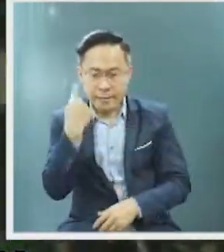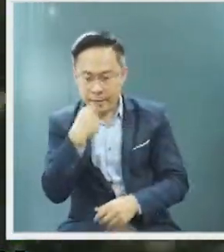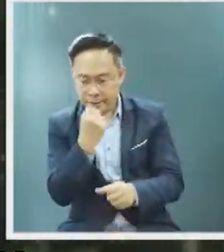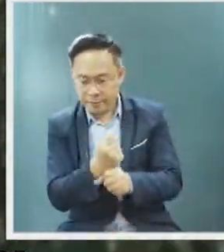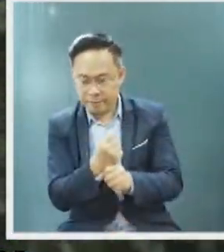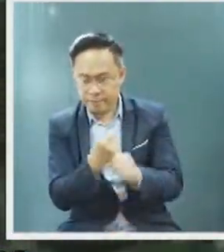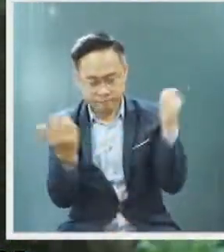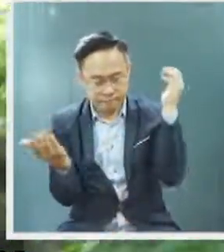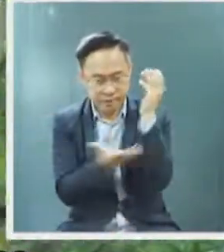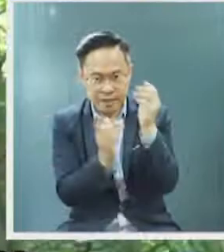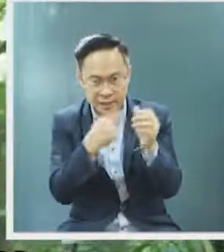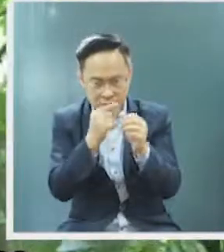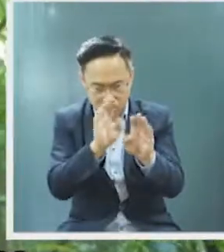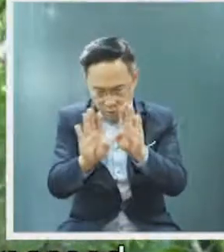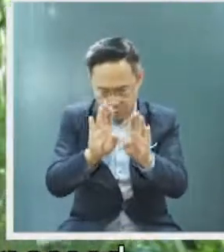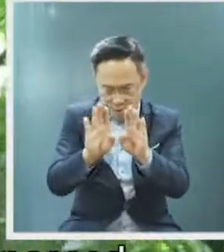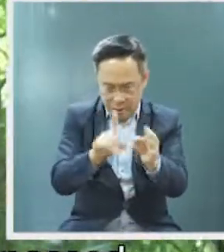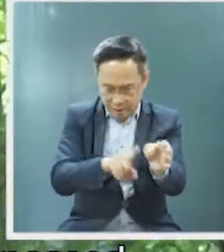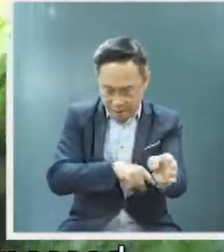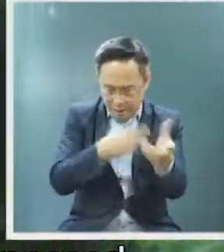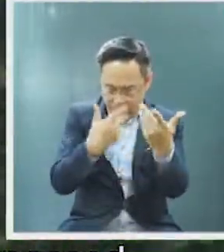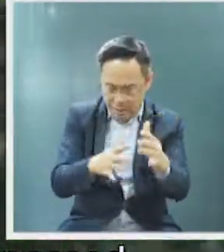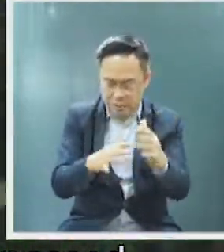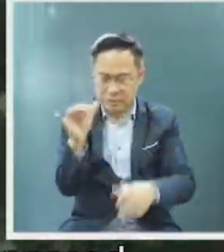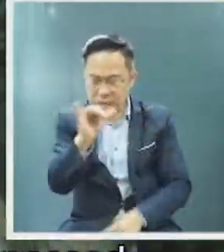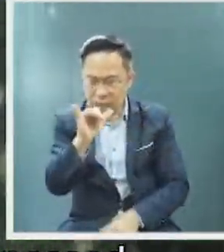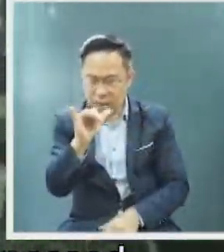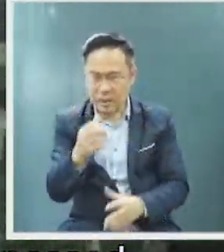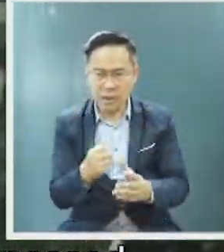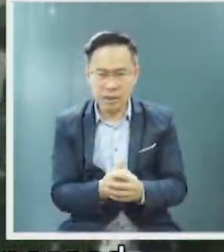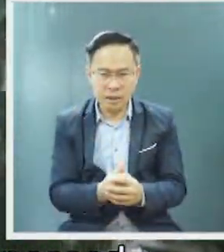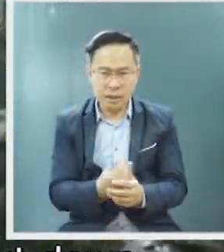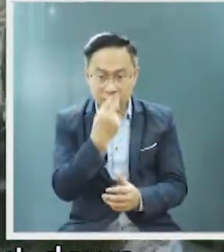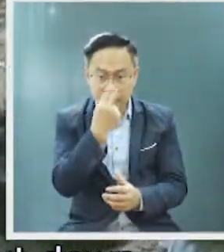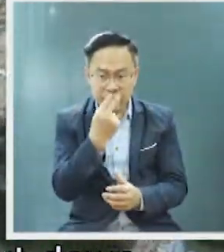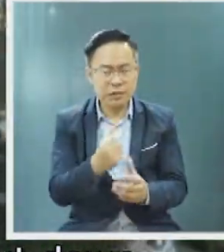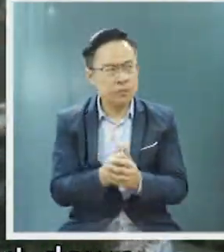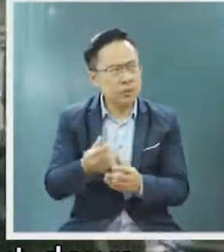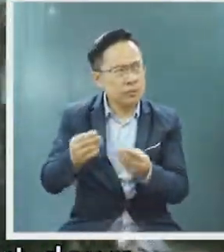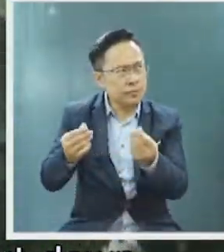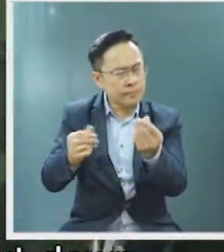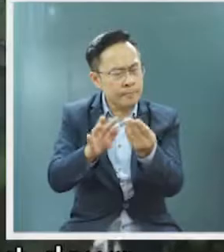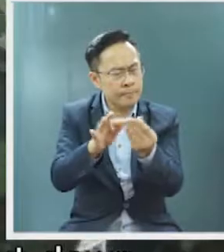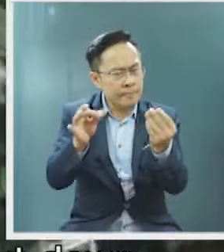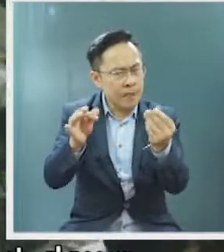ดูกันว่านานหรือไม่นานถ้าแบบนี้อ่ะเราก็ตีไว้ว่าไม่เกิน5นาที10นาทีเพราะมันยังเปียกอยู่เงี้ย